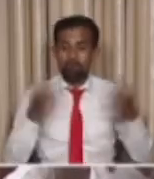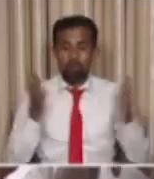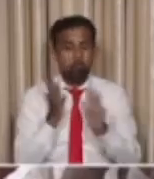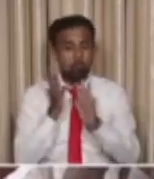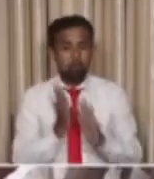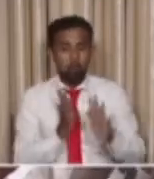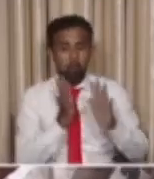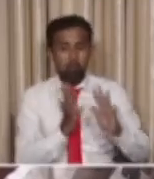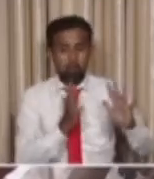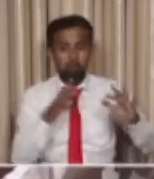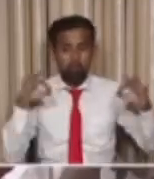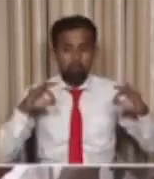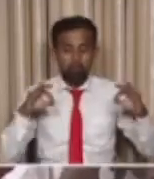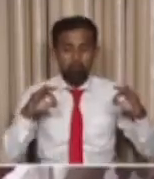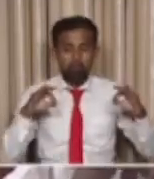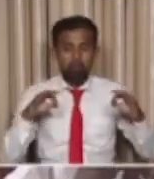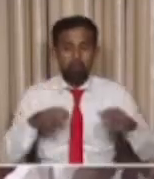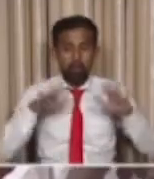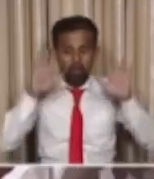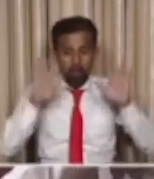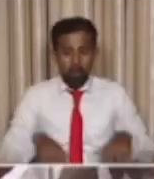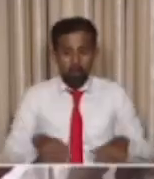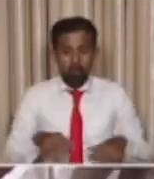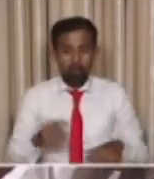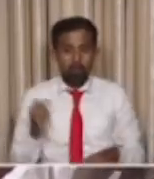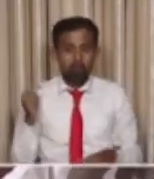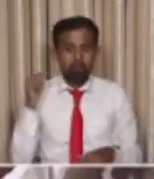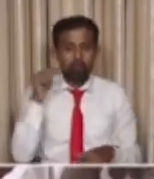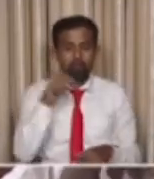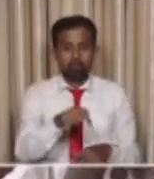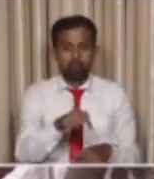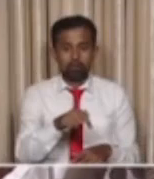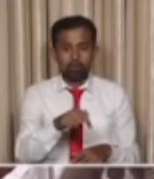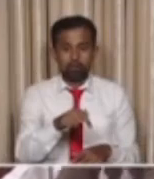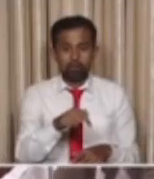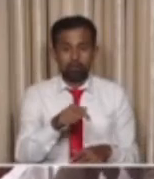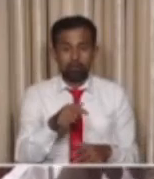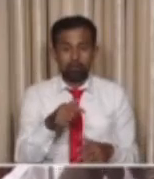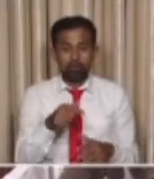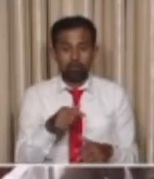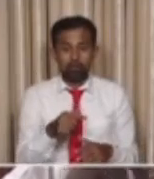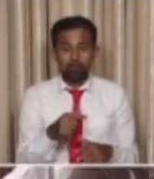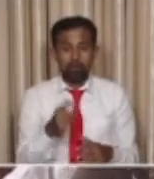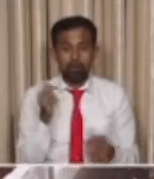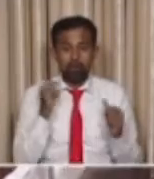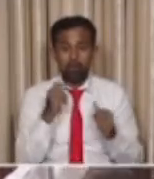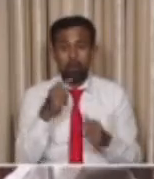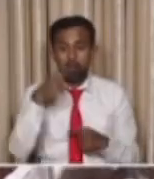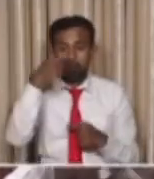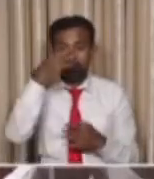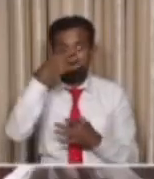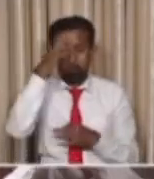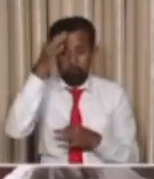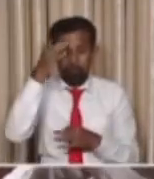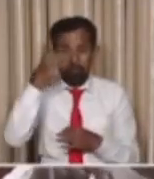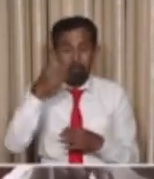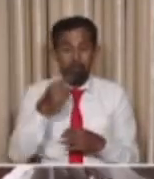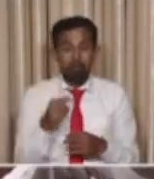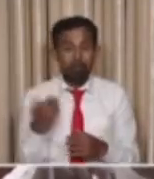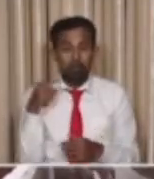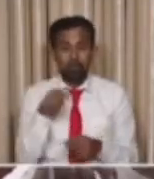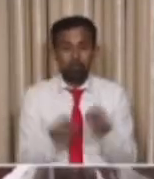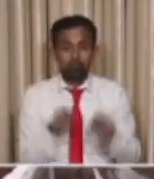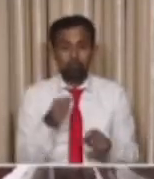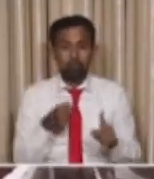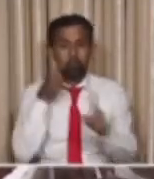එක අංගයක් තමයි පෙරහැරේ අවසාන ගෙනියන රාවණාට අඳපු පඹයකට ඒ පෙරහැර යන යම් ඒ